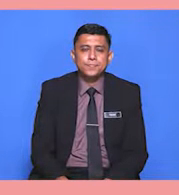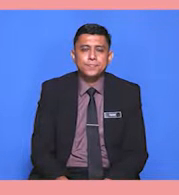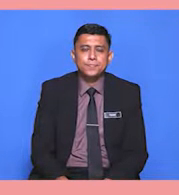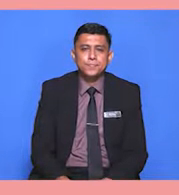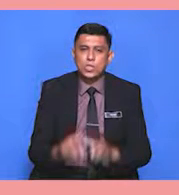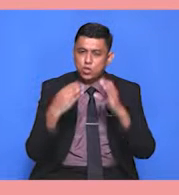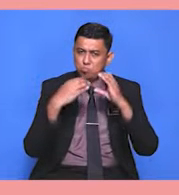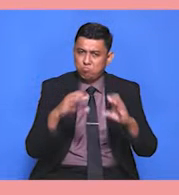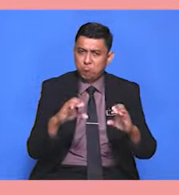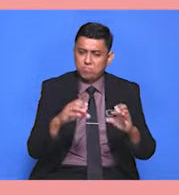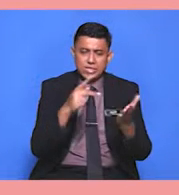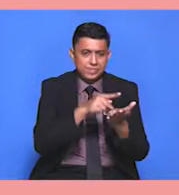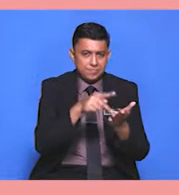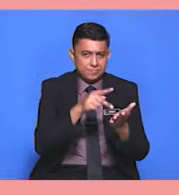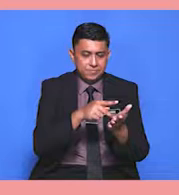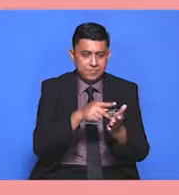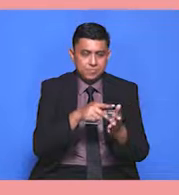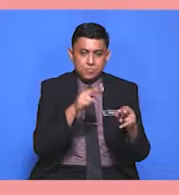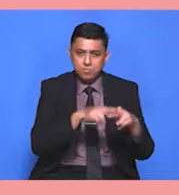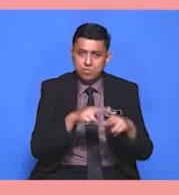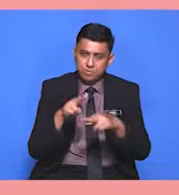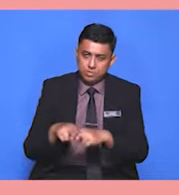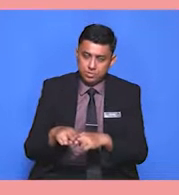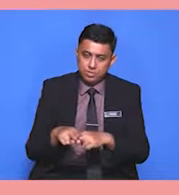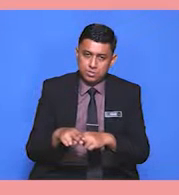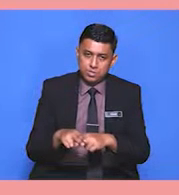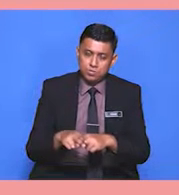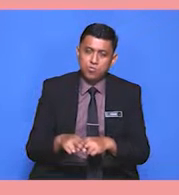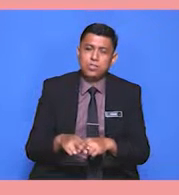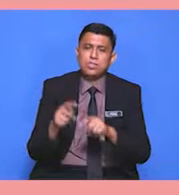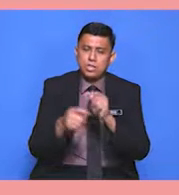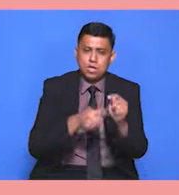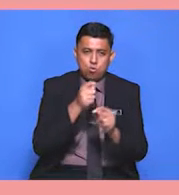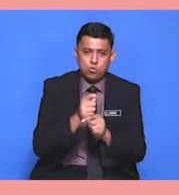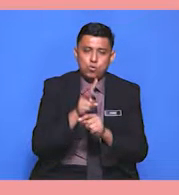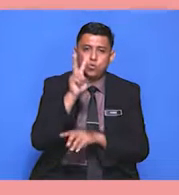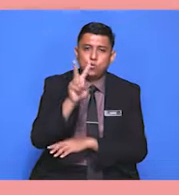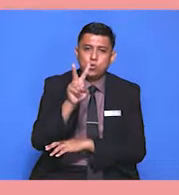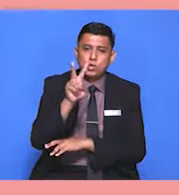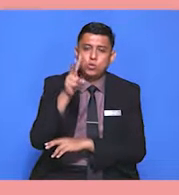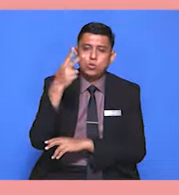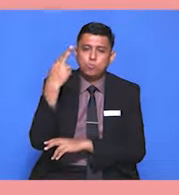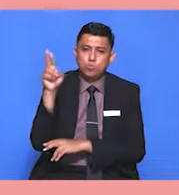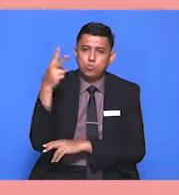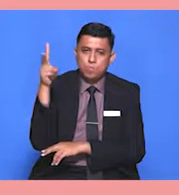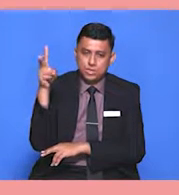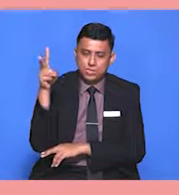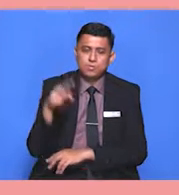Cuba pelajar hitung pula kadar inflasi bagi tahun 2012.